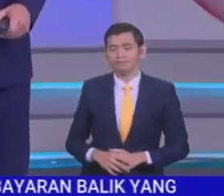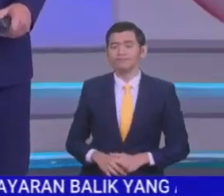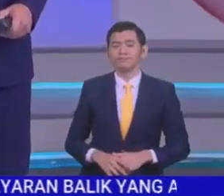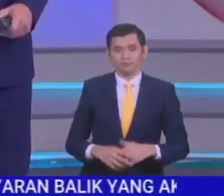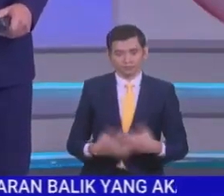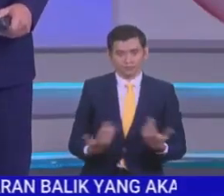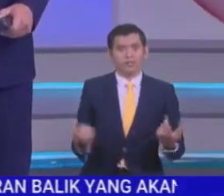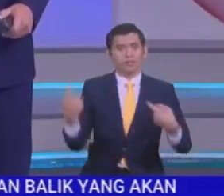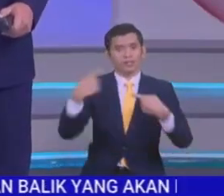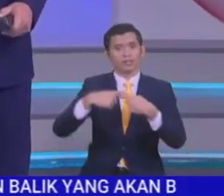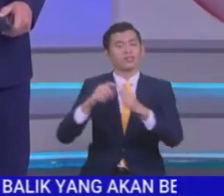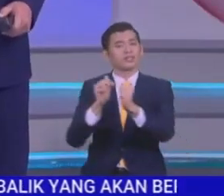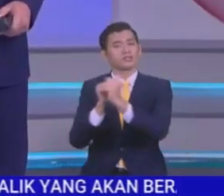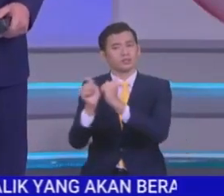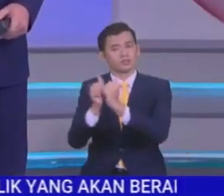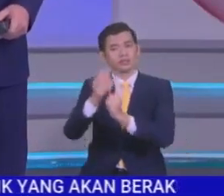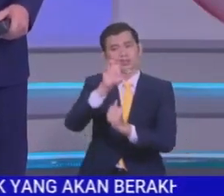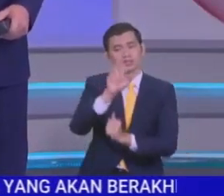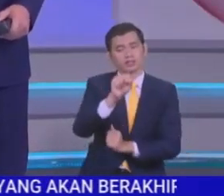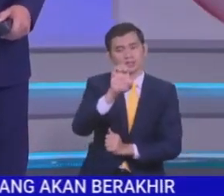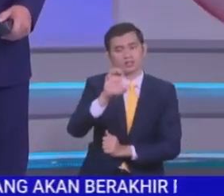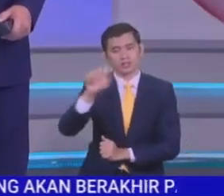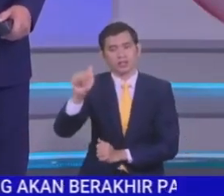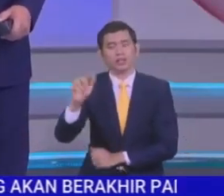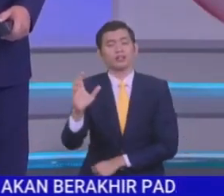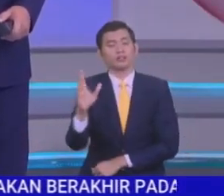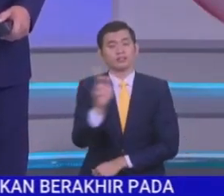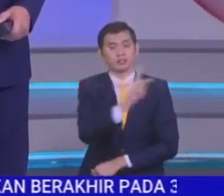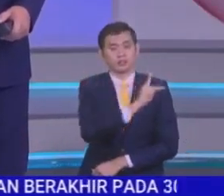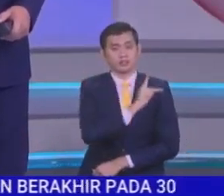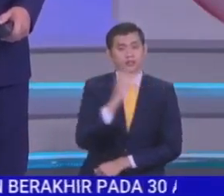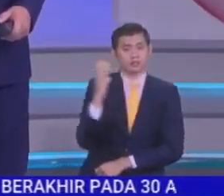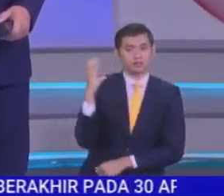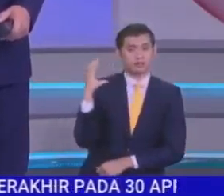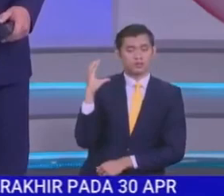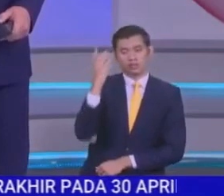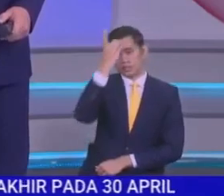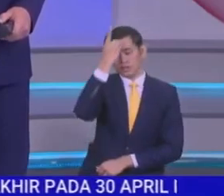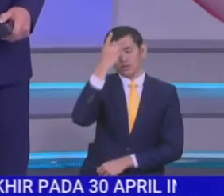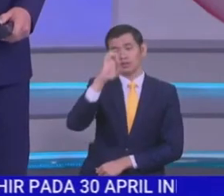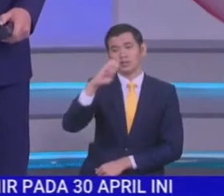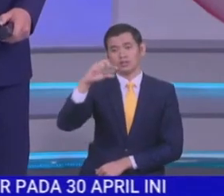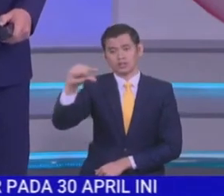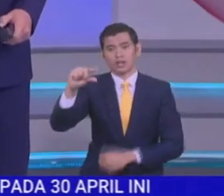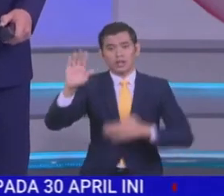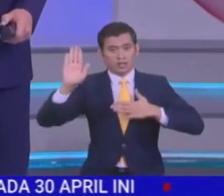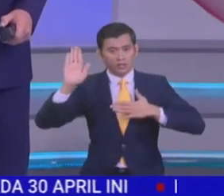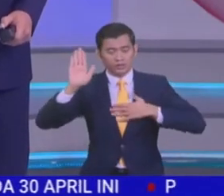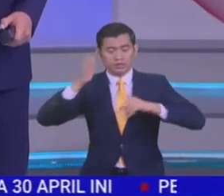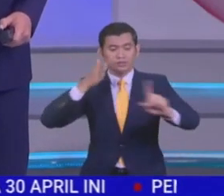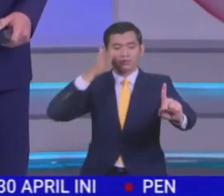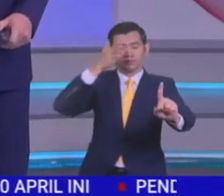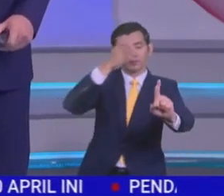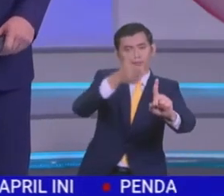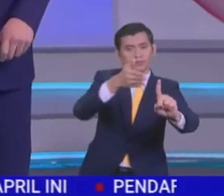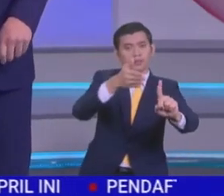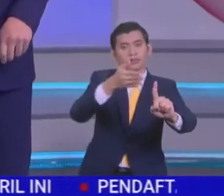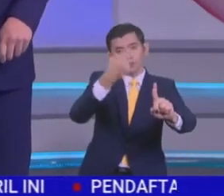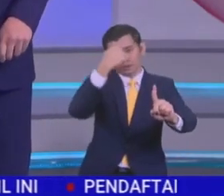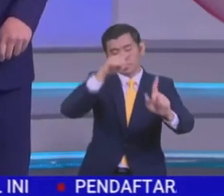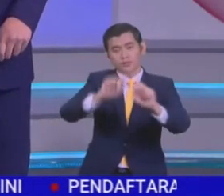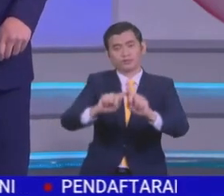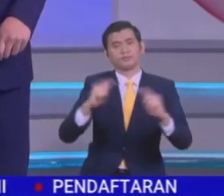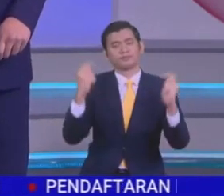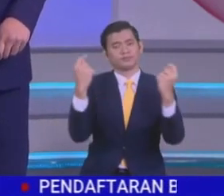Masih berkaitan sukan si Hanoi, Ketua Jurulatih Berbasikal Lebuh Raya Negara Dato' Eng Jungan akui sasaran disandarkan kepada